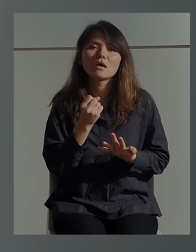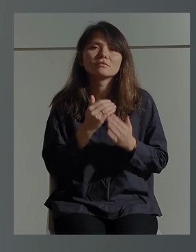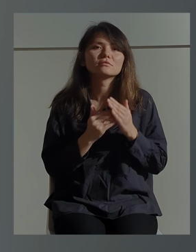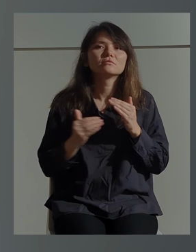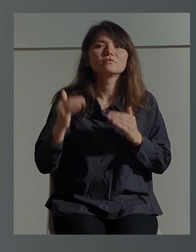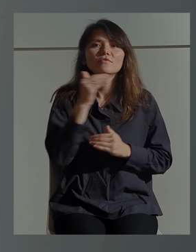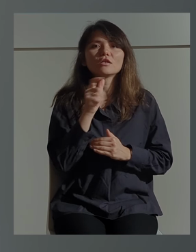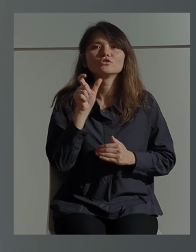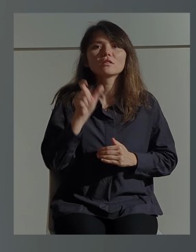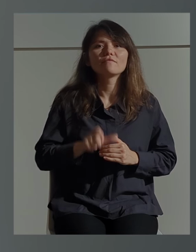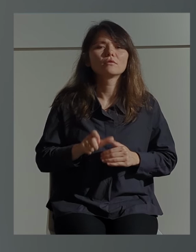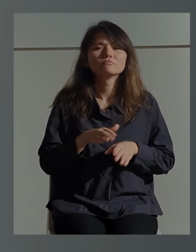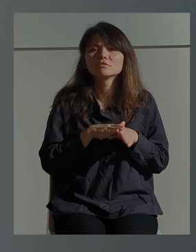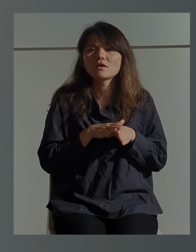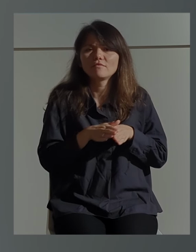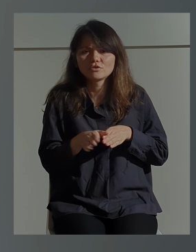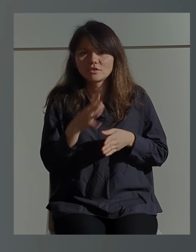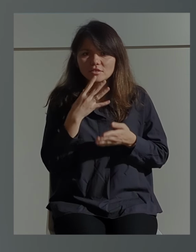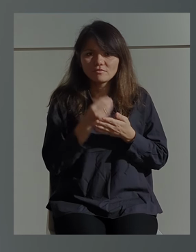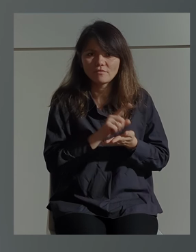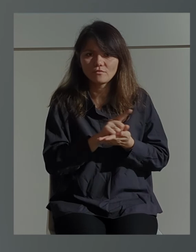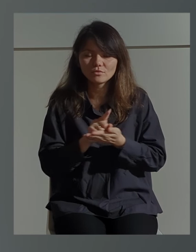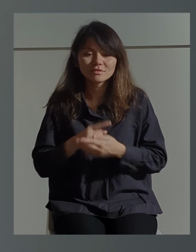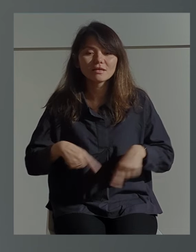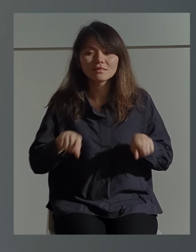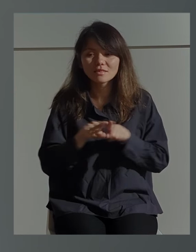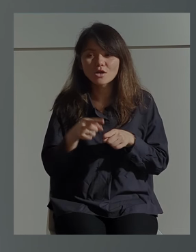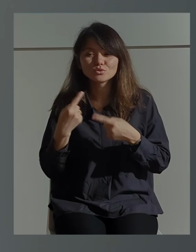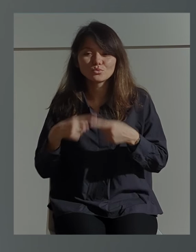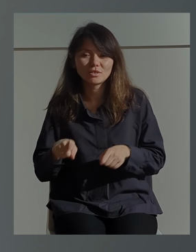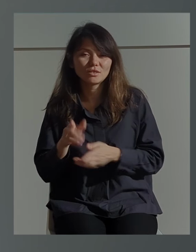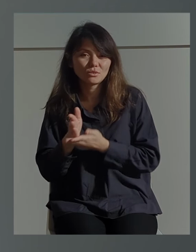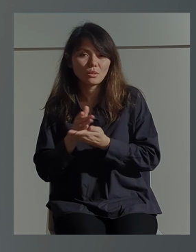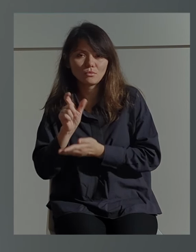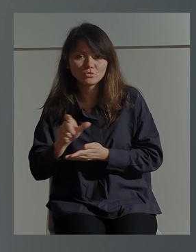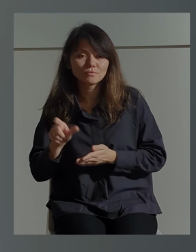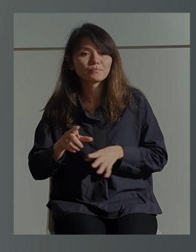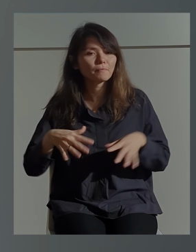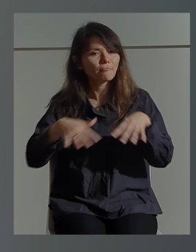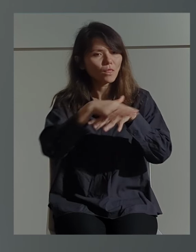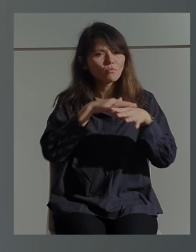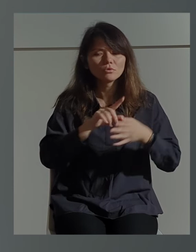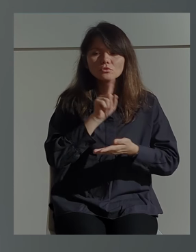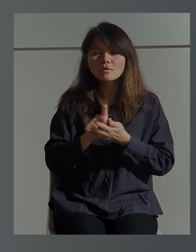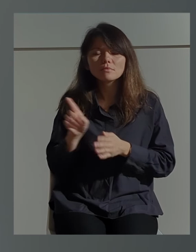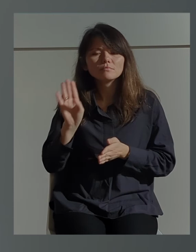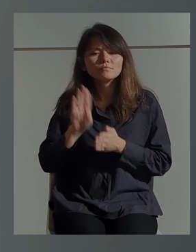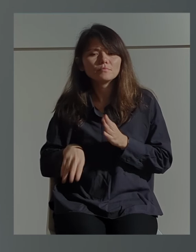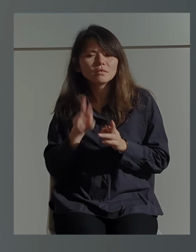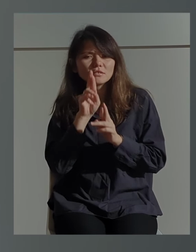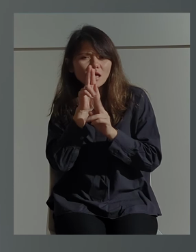этой своей функции также как и другие служащие которых общество заставляет быть